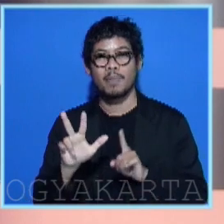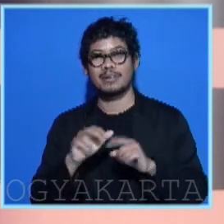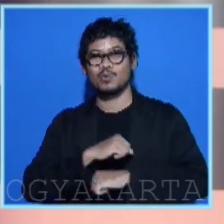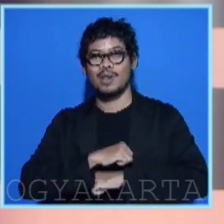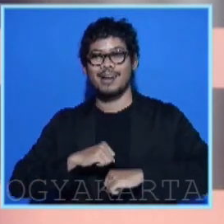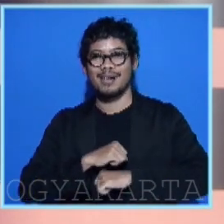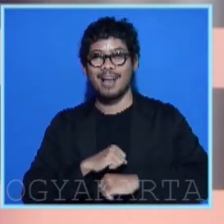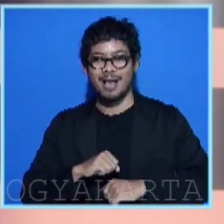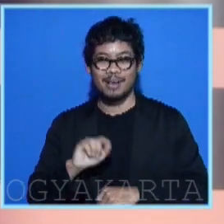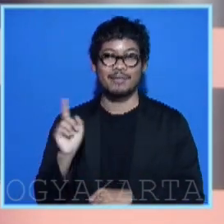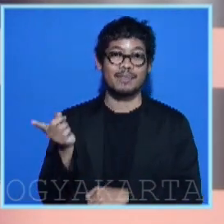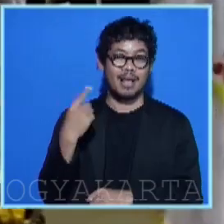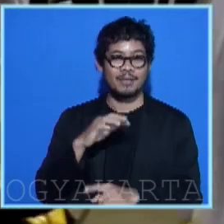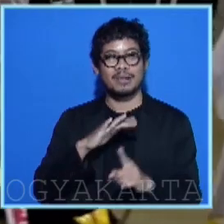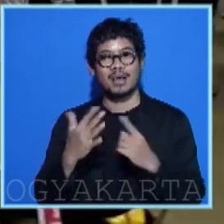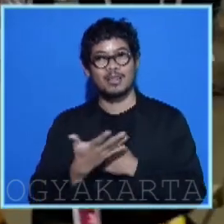gemar